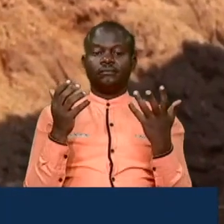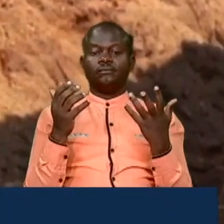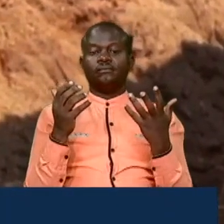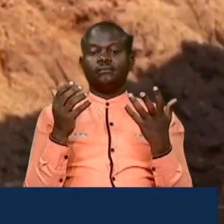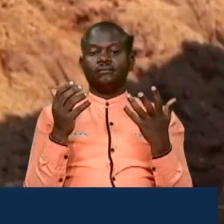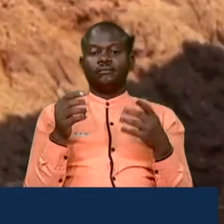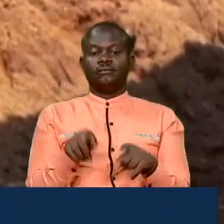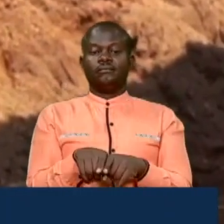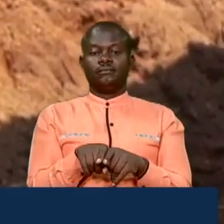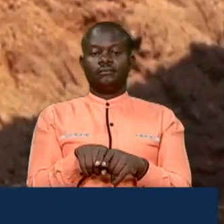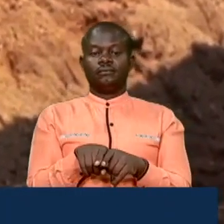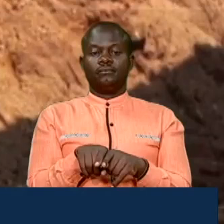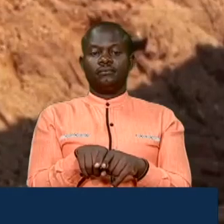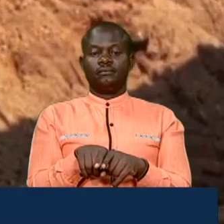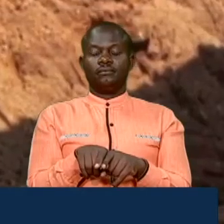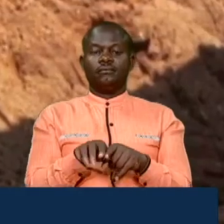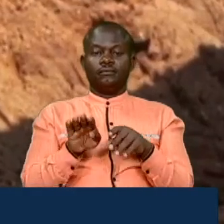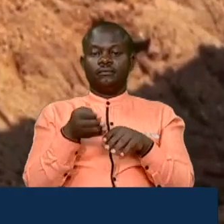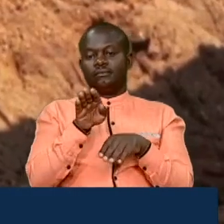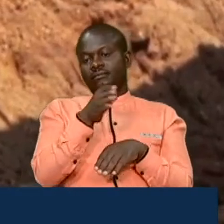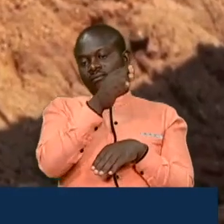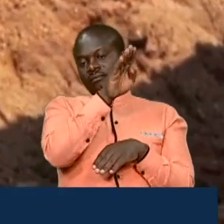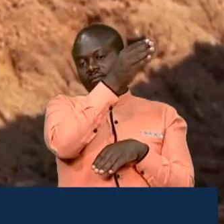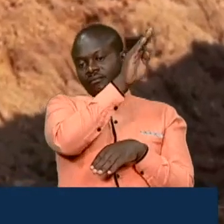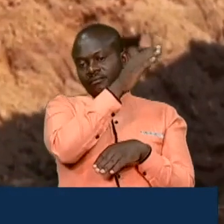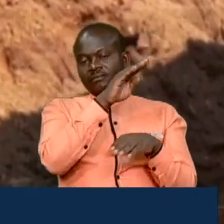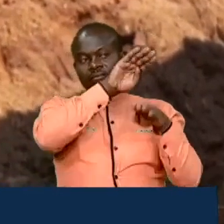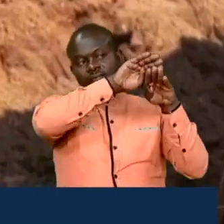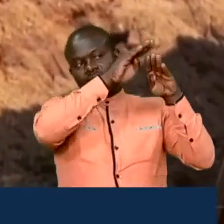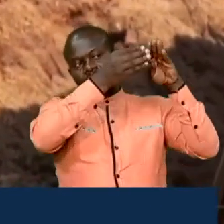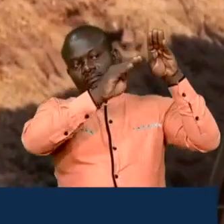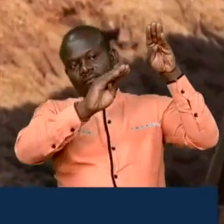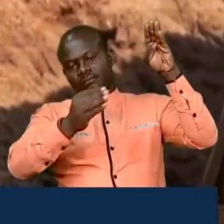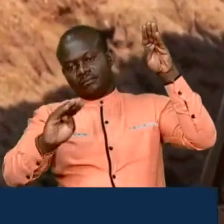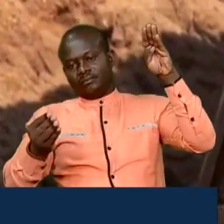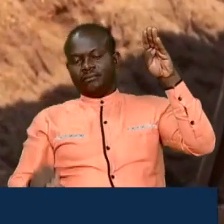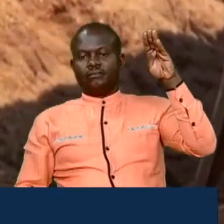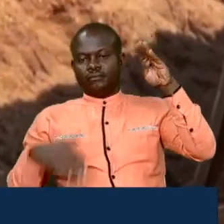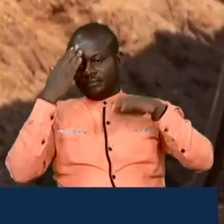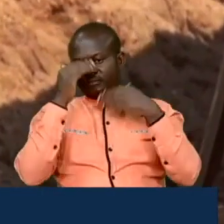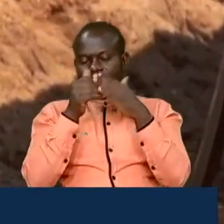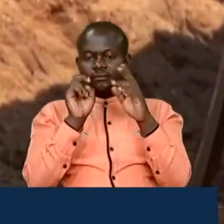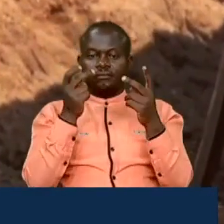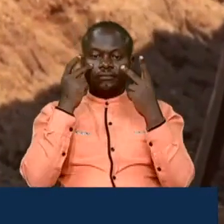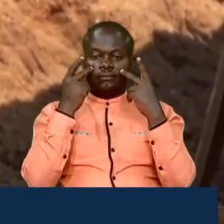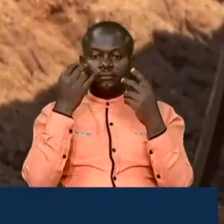Nk'abyo twakita nko gucukura anesikariye duhereye hejuru mu musozi kugira ngo wenda turebe